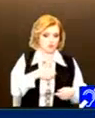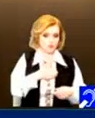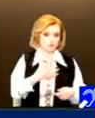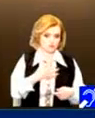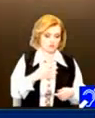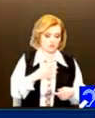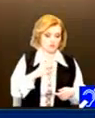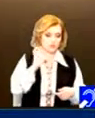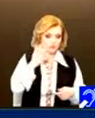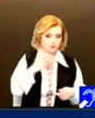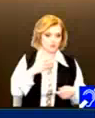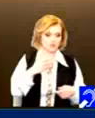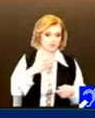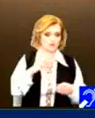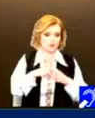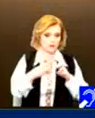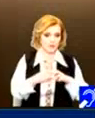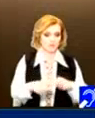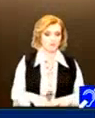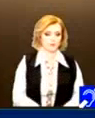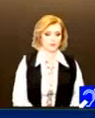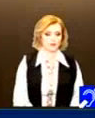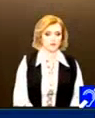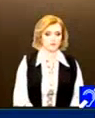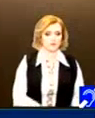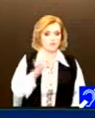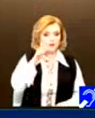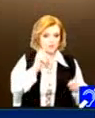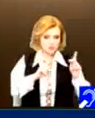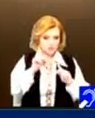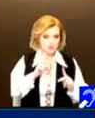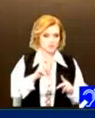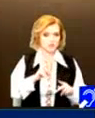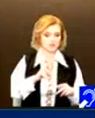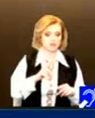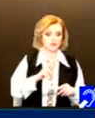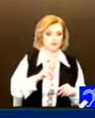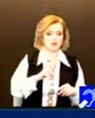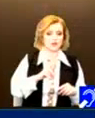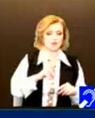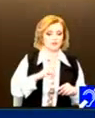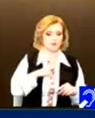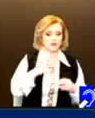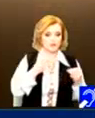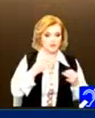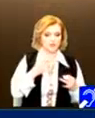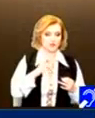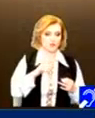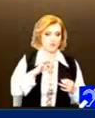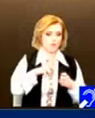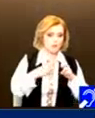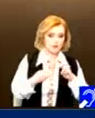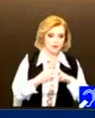cadrul ședințelor care le-am avut și le vom mai avea, cele mai importante probleme care am reușit să le identificăm și